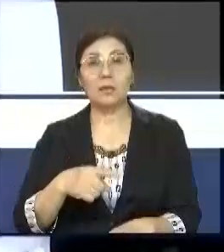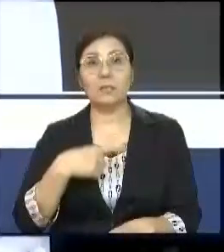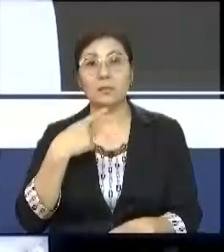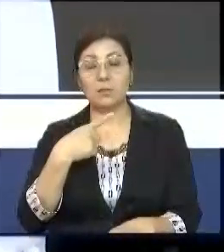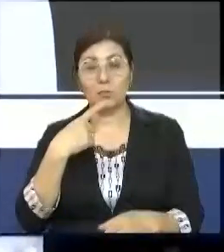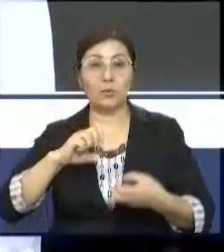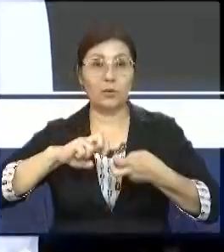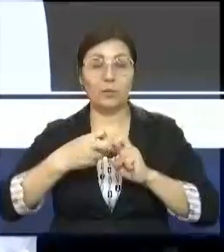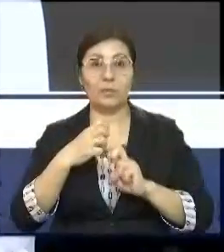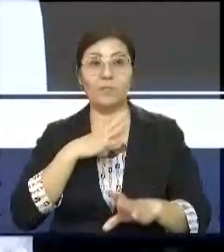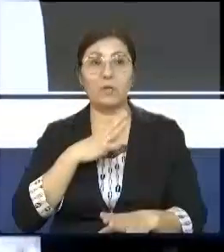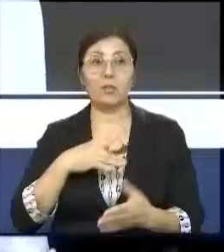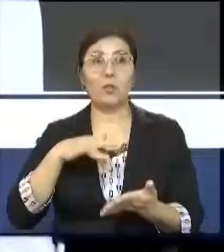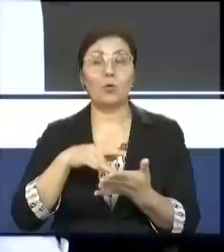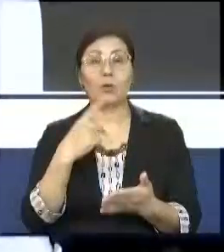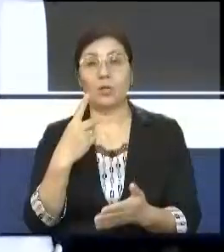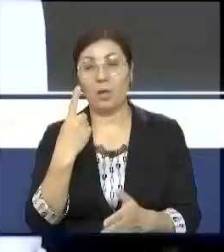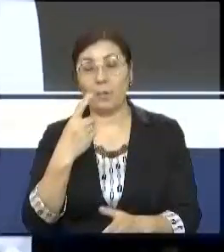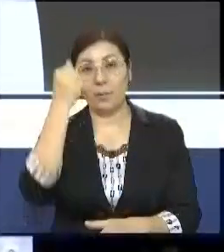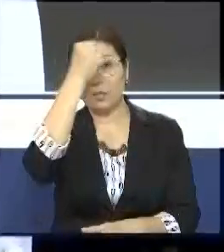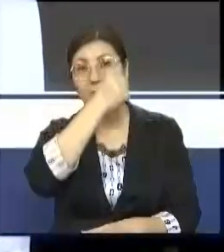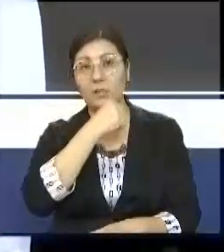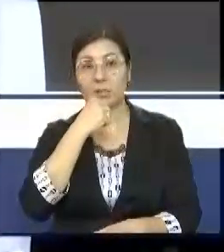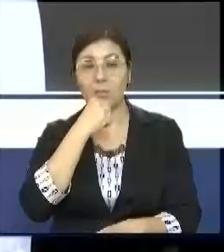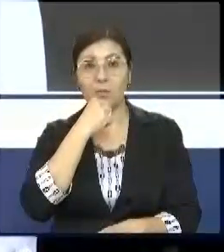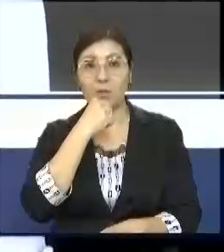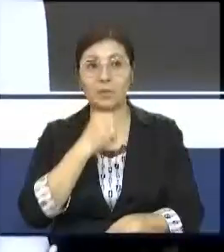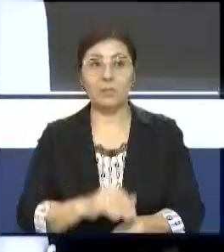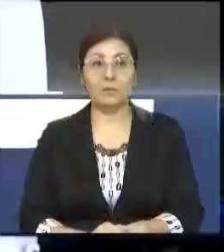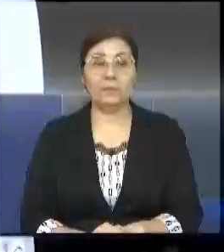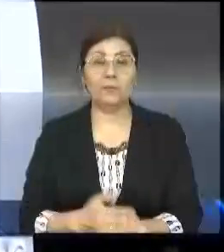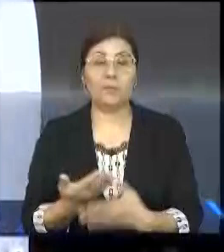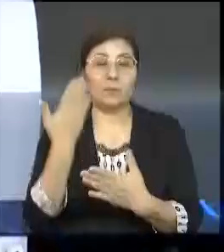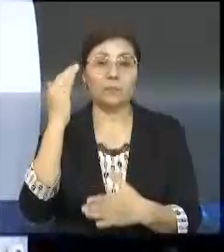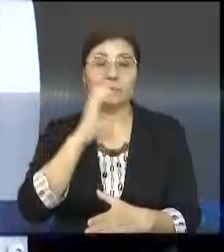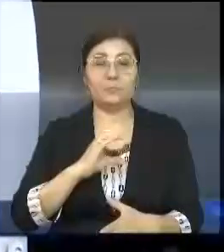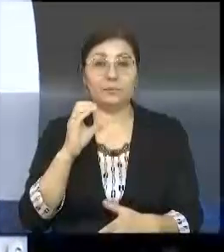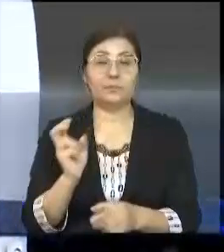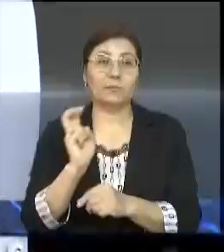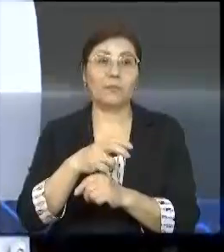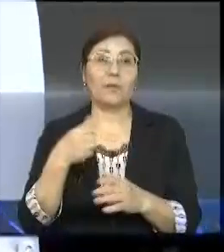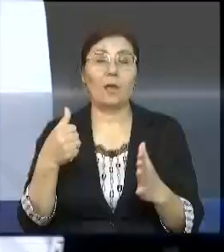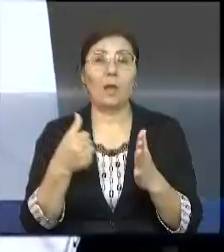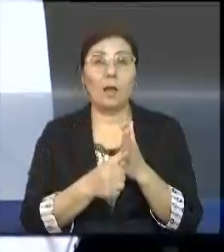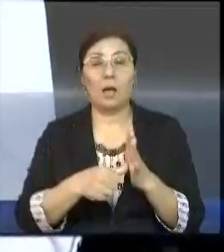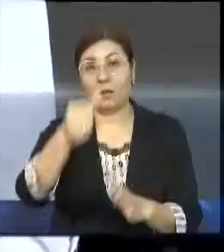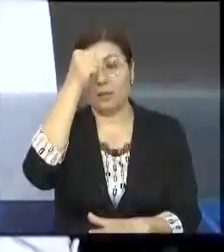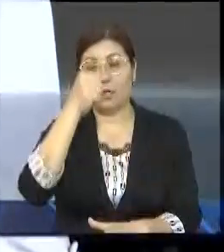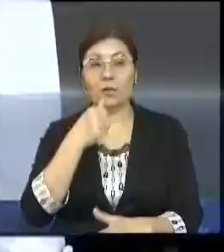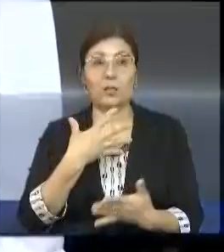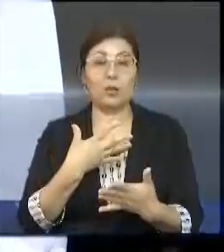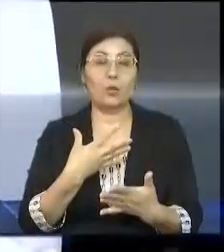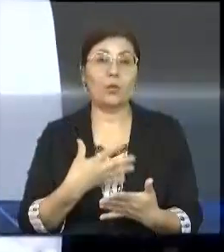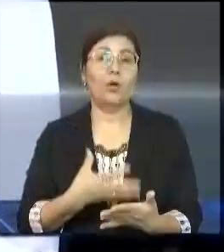Міне осы орталыққа бір жылдан бері былтырғы сентябрьден бері қатысып 6-7 ай ішінде өзін